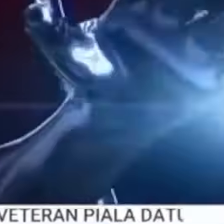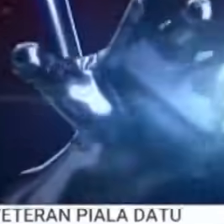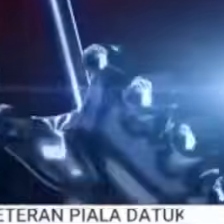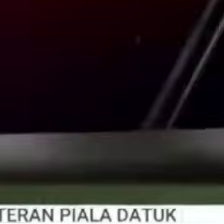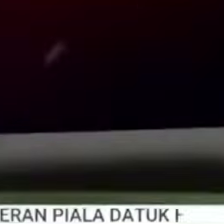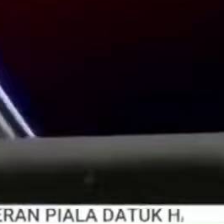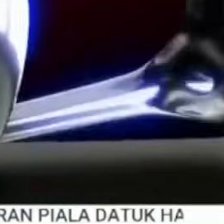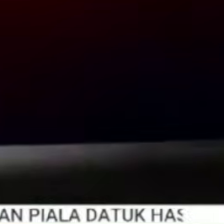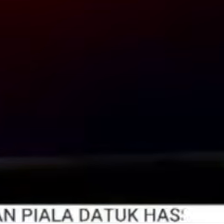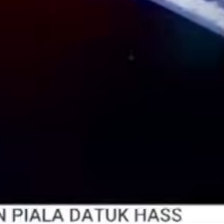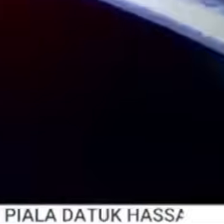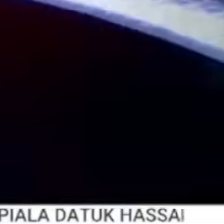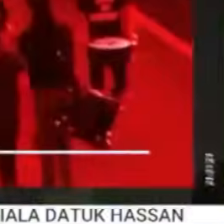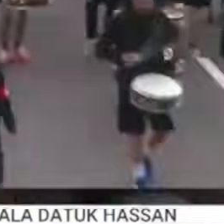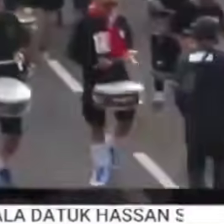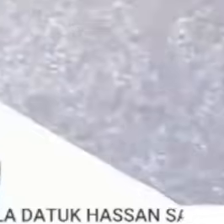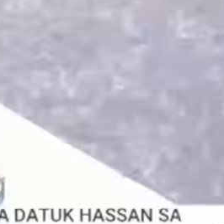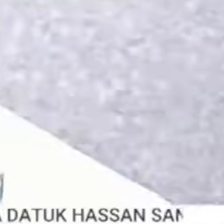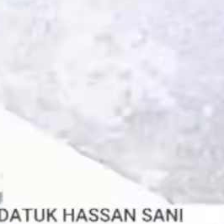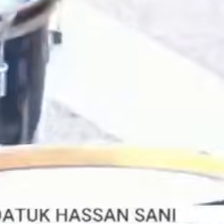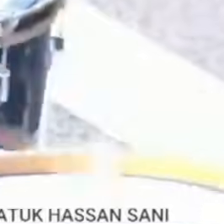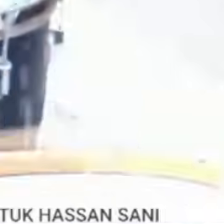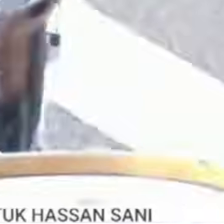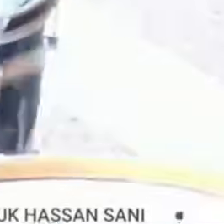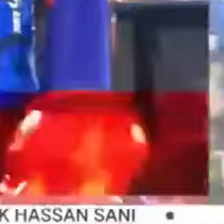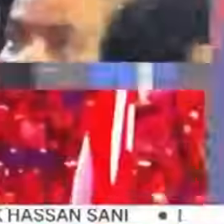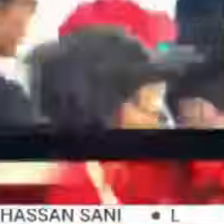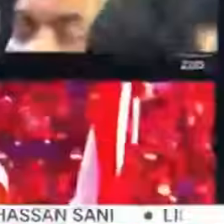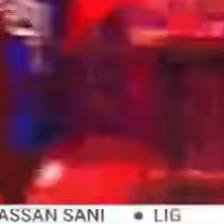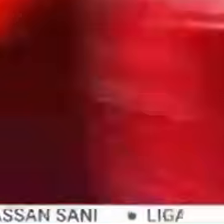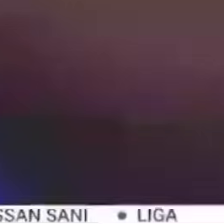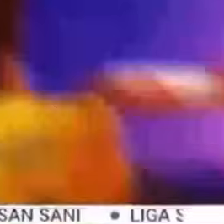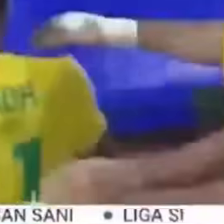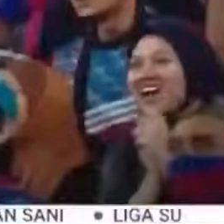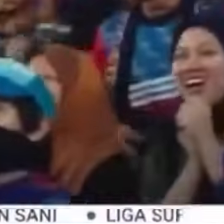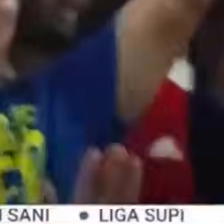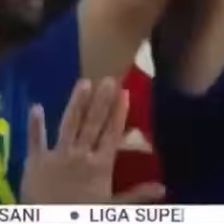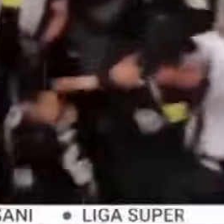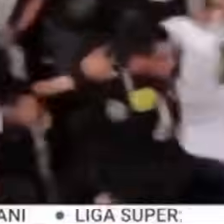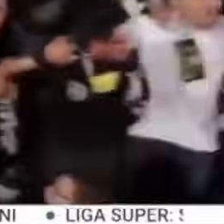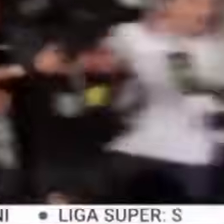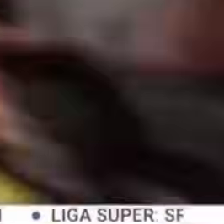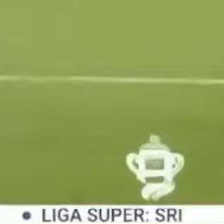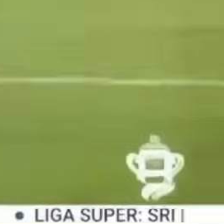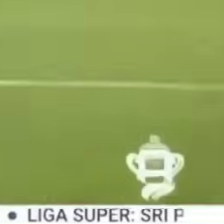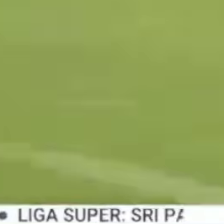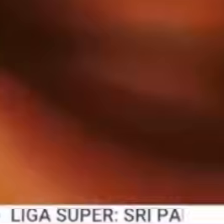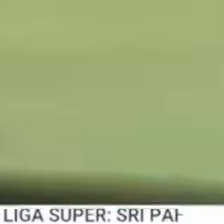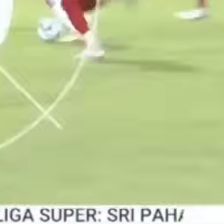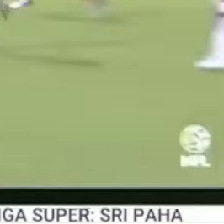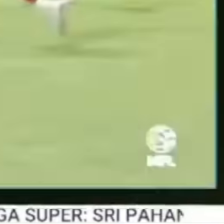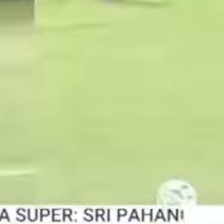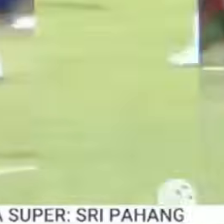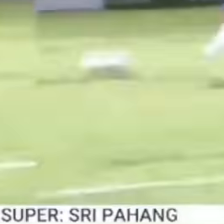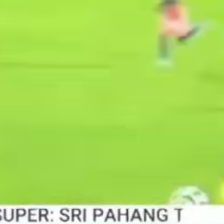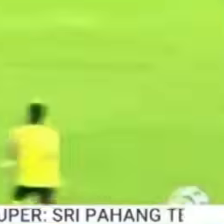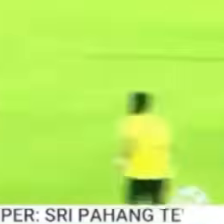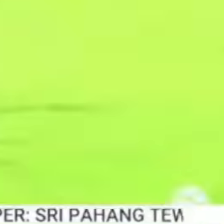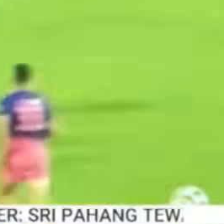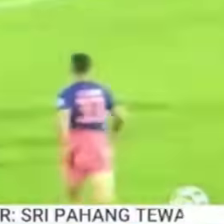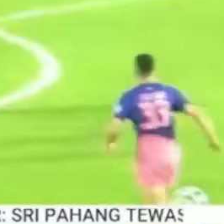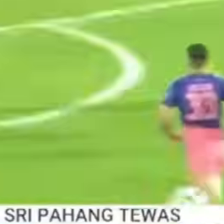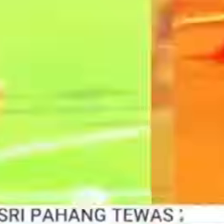cprix dengan misi mesti menang Semangat perjuangan terus diledakkan dalam